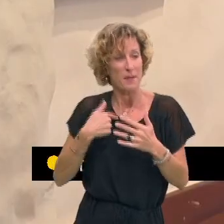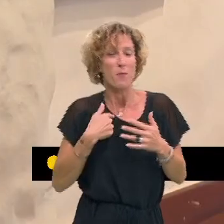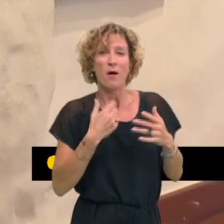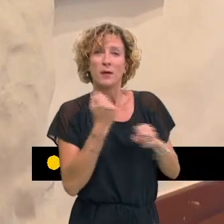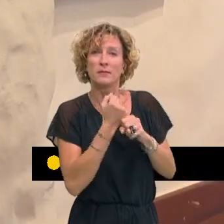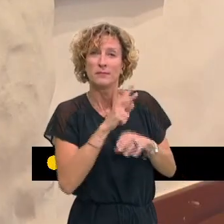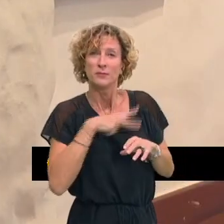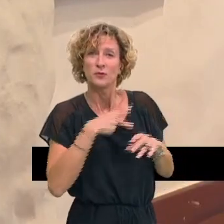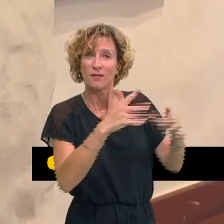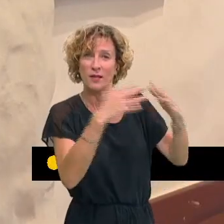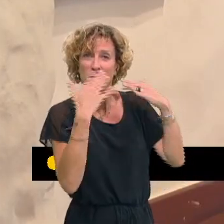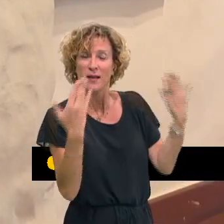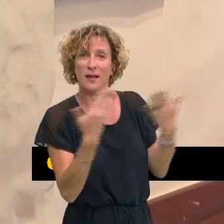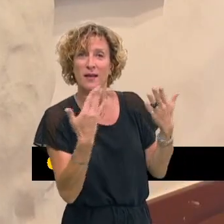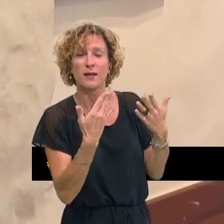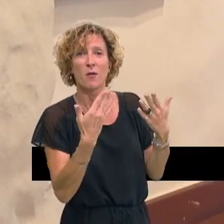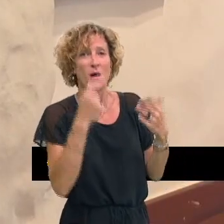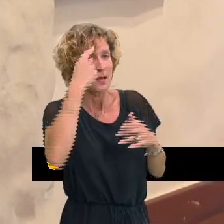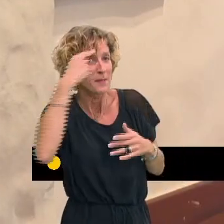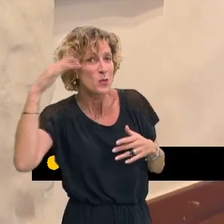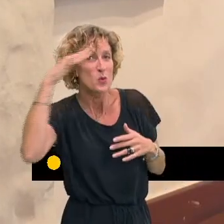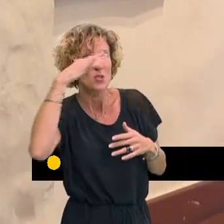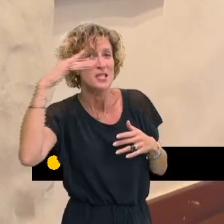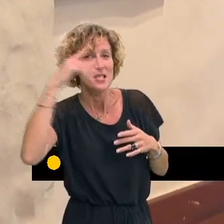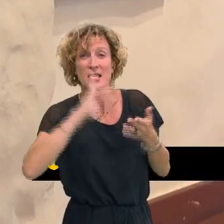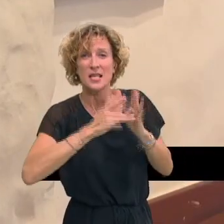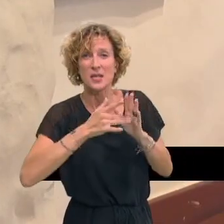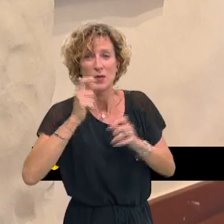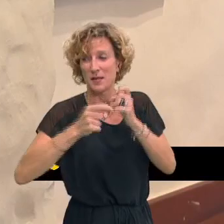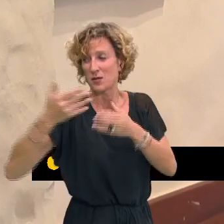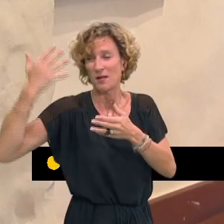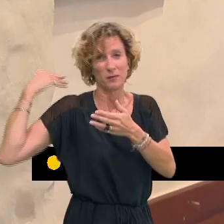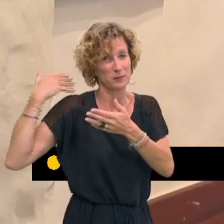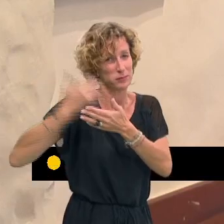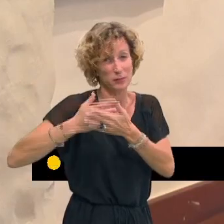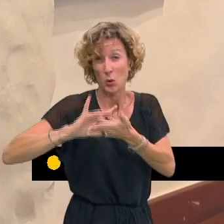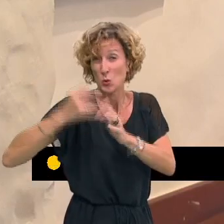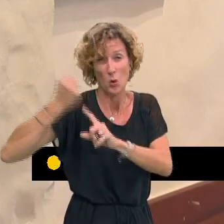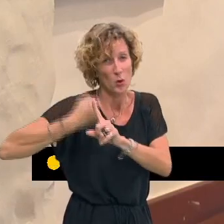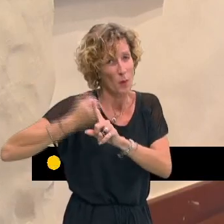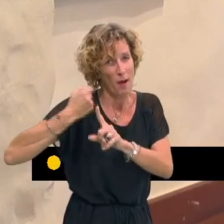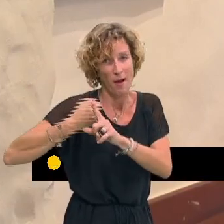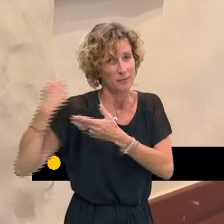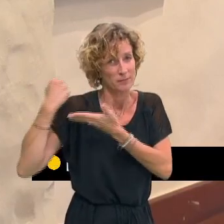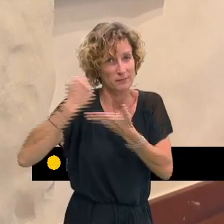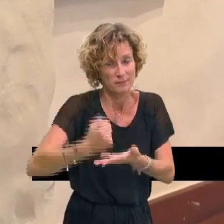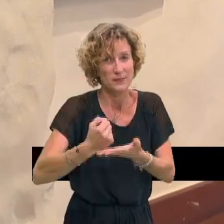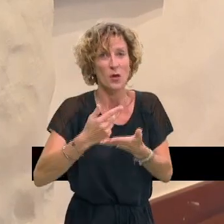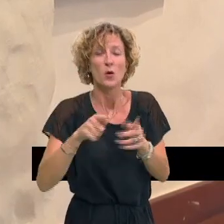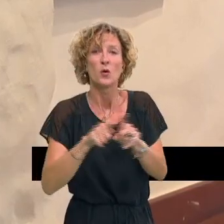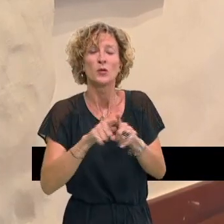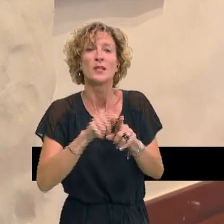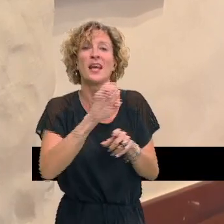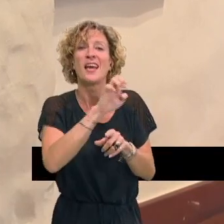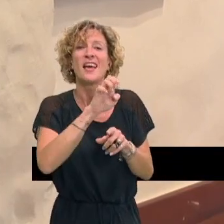tout mon travail, c'est les mythologies et mes ancêtres. N'oublie pas tous les combats que nos ancêtres ont fait. Je me peine beaucoup, par exemple, Eva